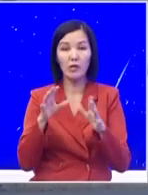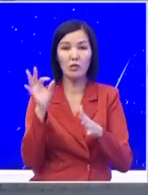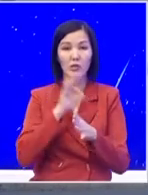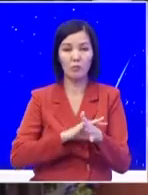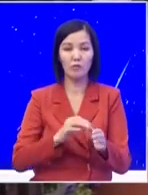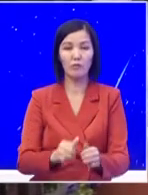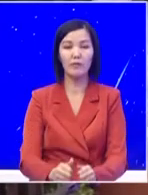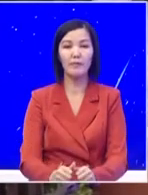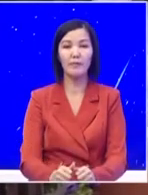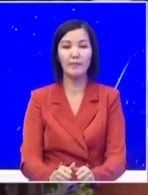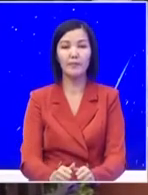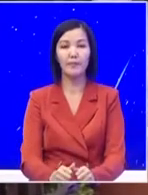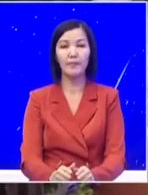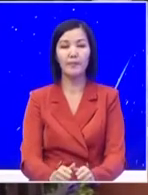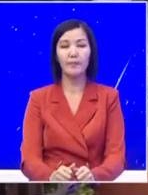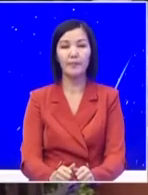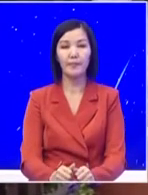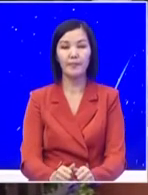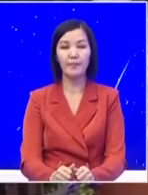использование.